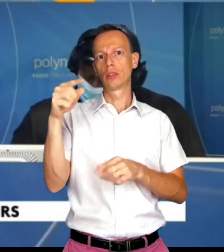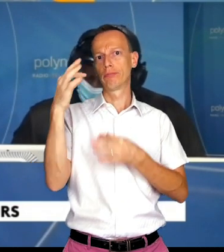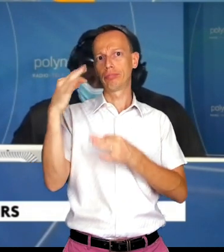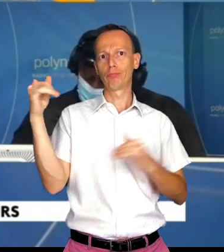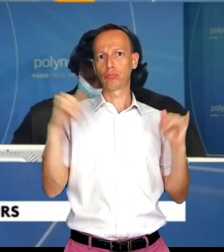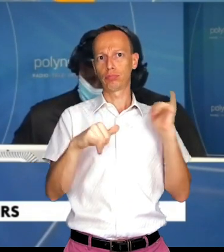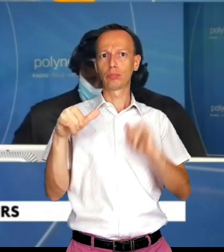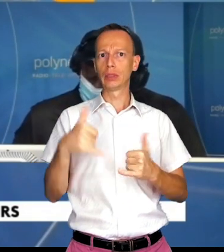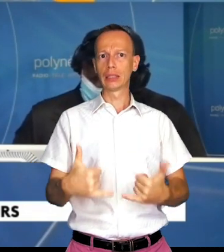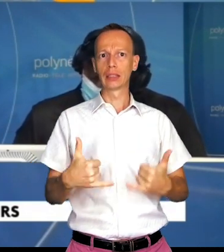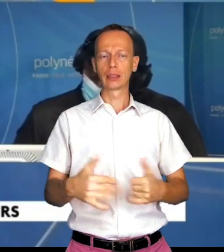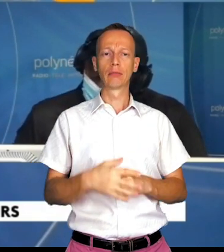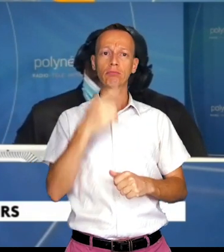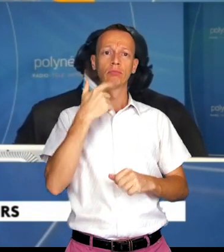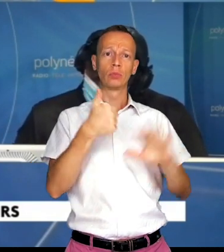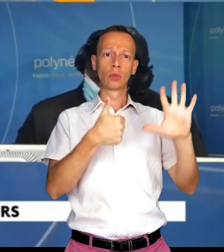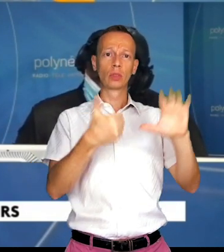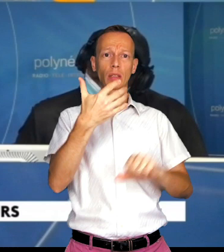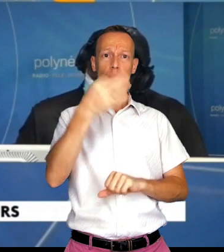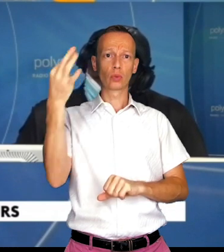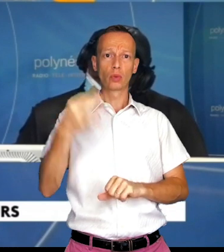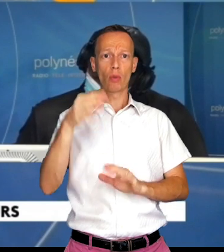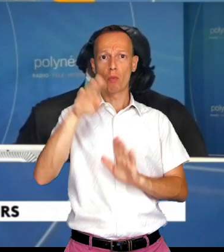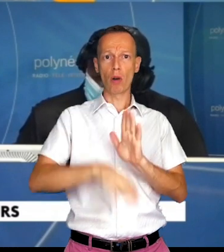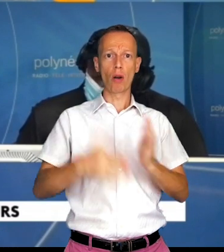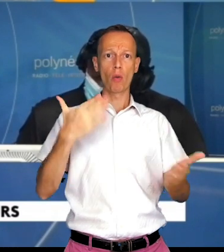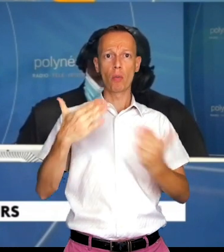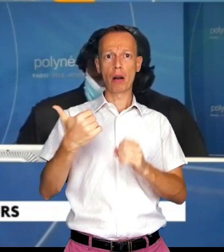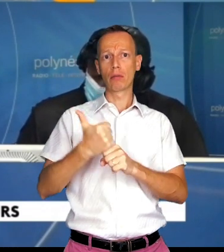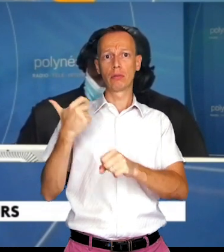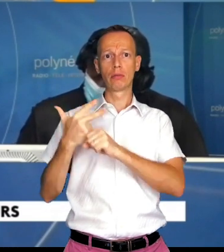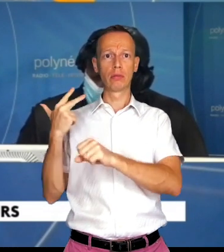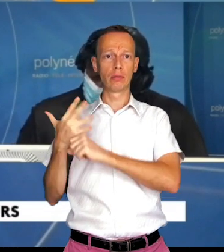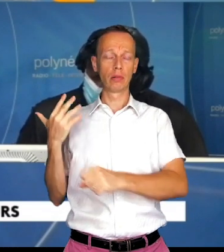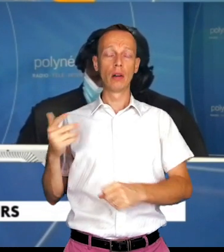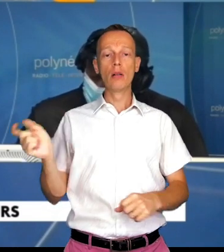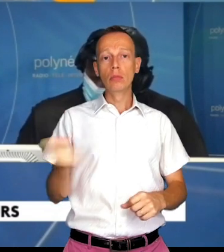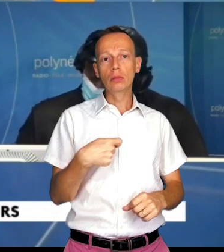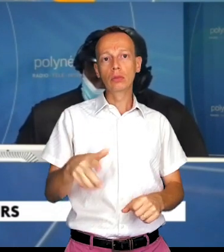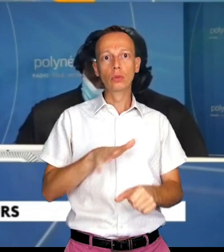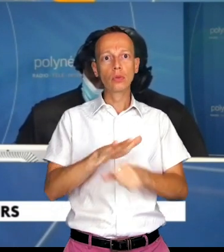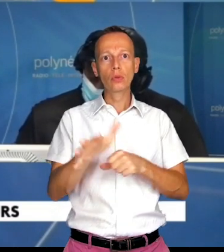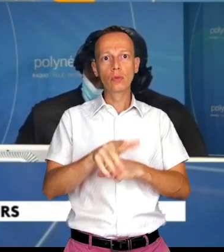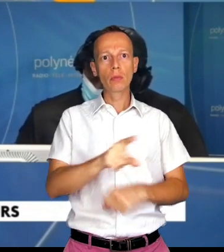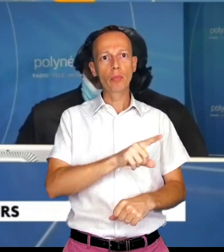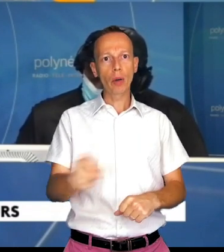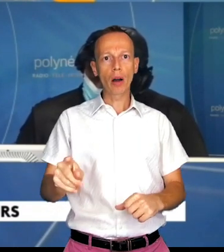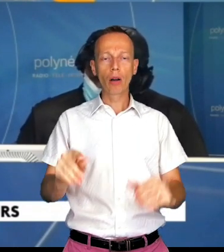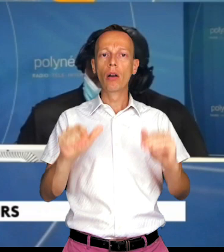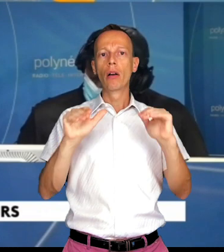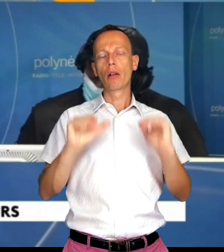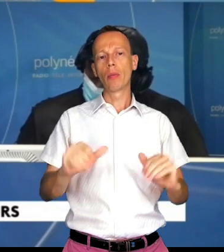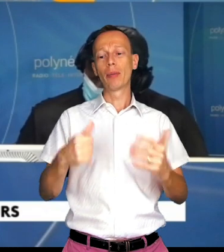touristes, pour être très précis. C'est 65% de moins qu'habituellement. C'est évidemment